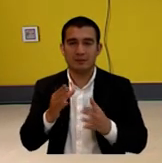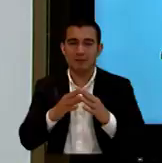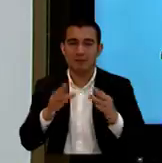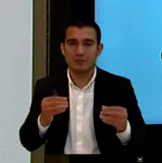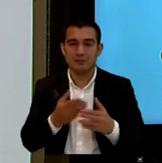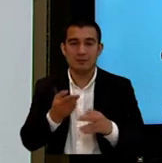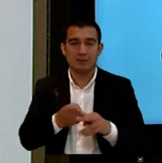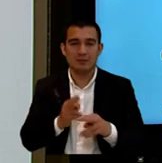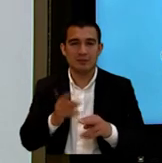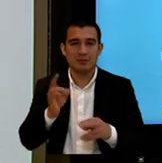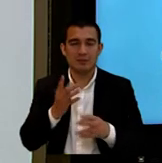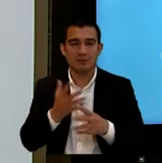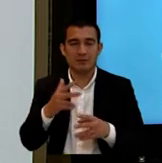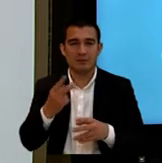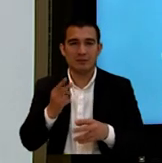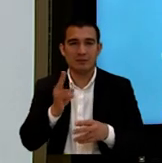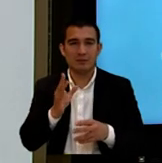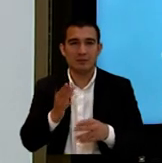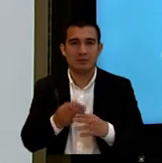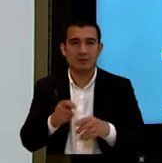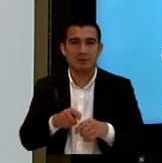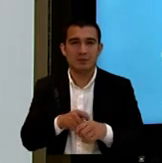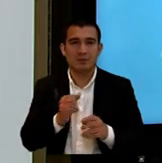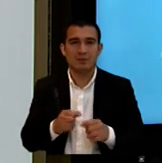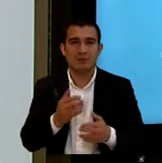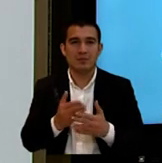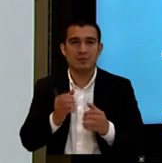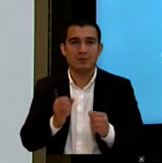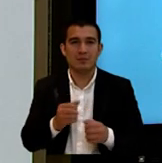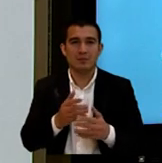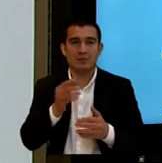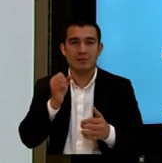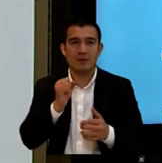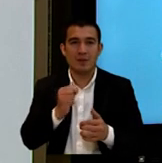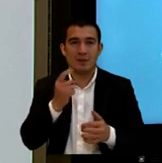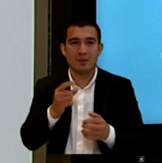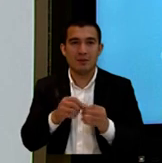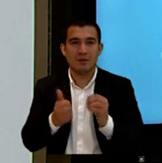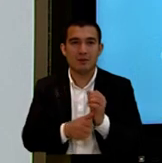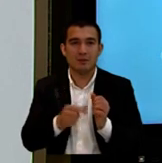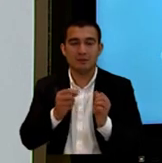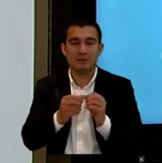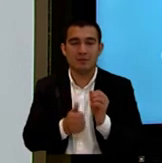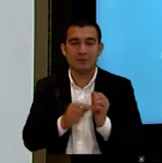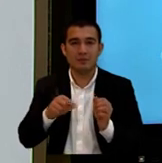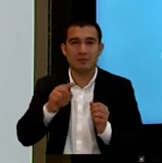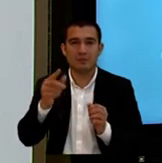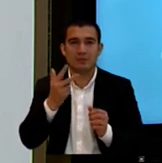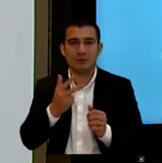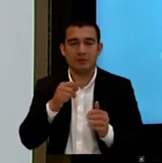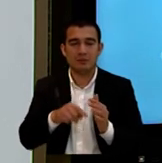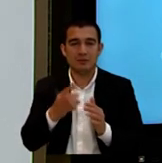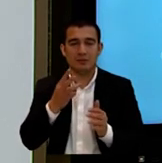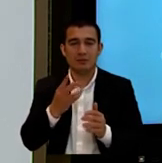yuzi 32 metr kvadrat. A, B, 1, C uchburchakning yuzi esa 16 ildiz ostida 3 metr kvadrat.